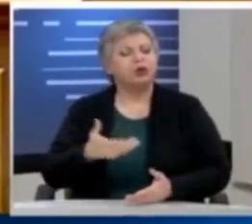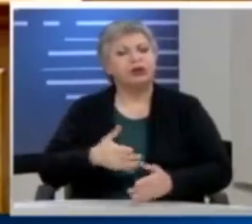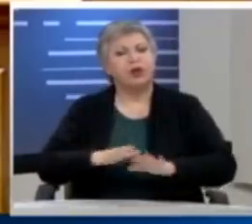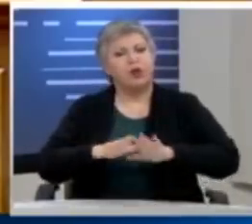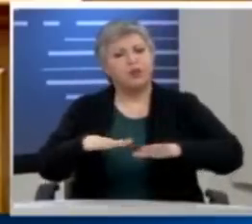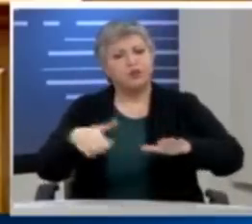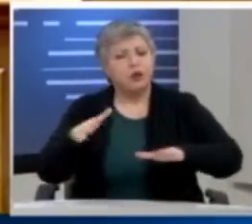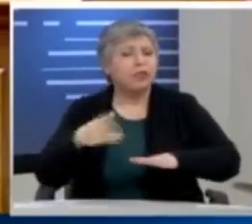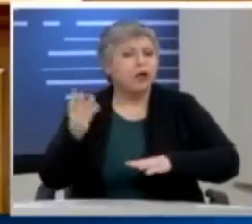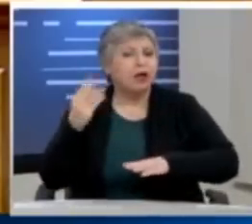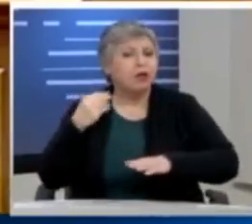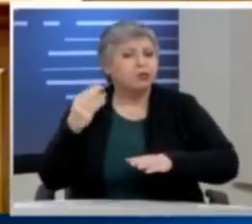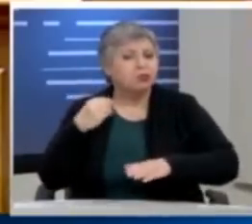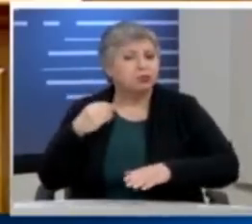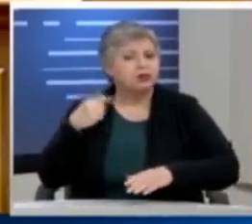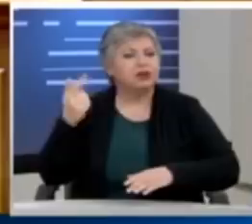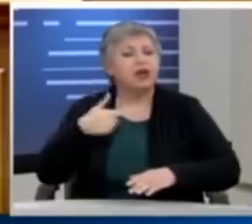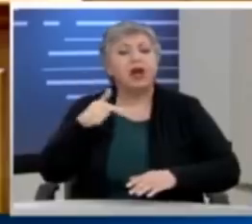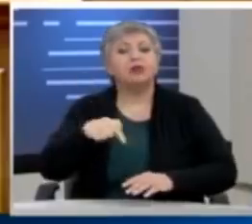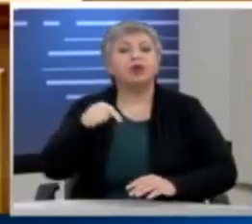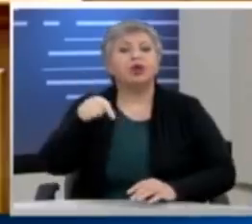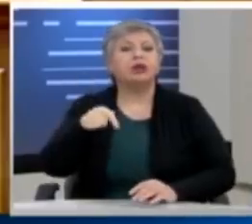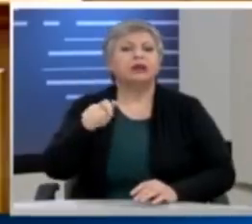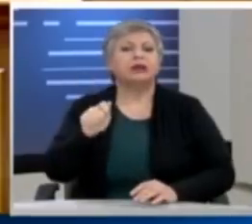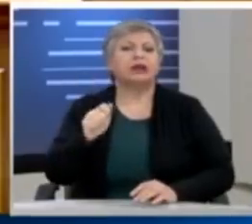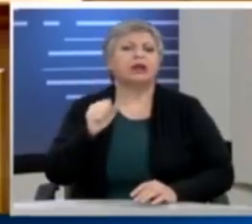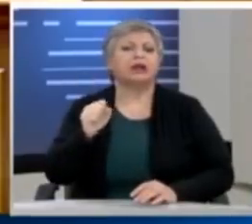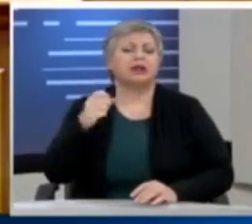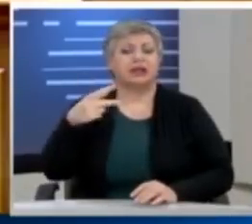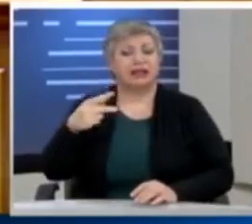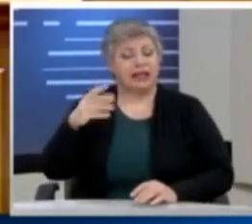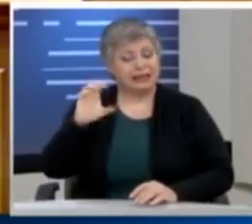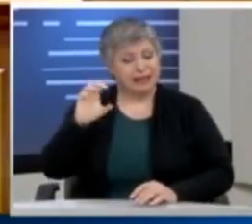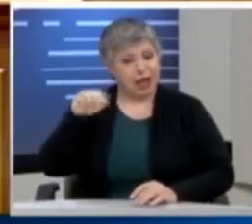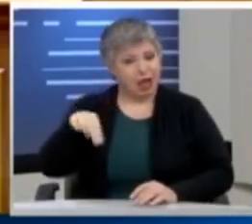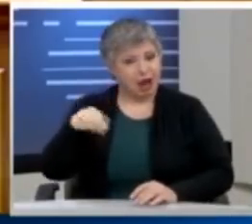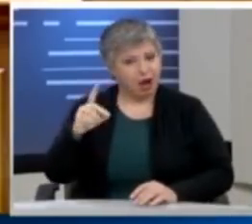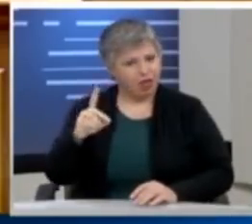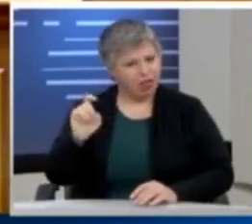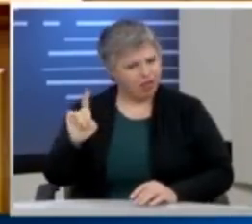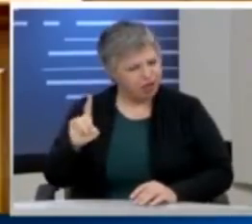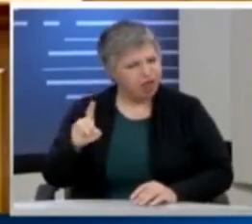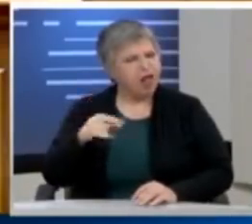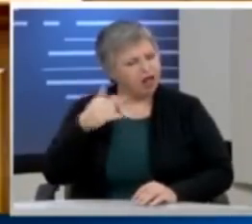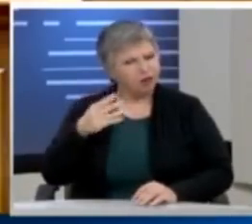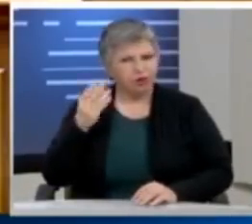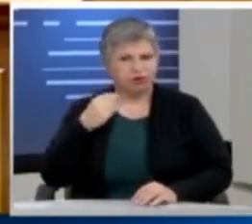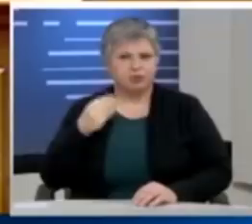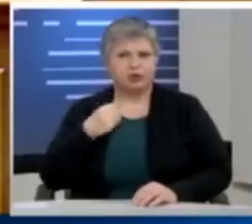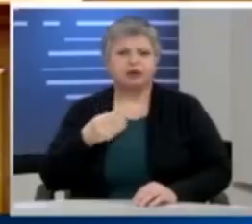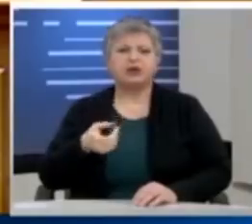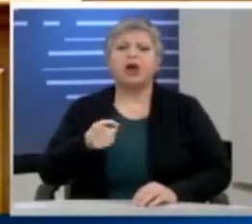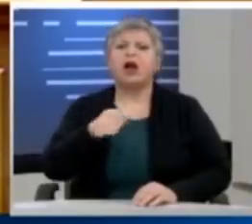παιδιά και στη Ντασκένδη που ανιστόρητα είπε ο κύριος Πρωθυπουργός και όπου αλλού ζούσαν παιδιά που μιλούσαν